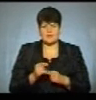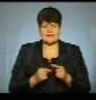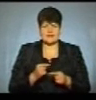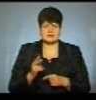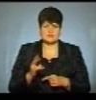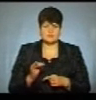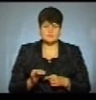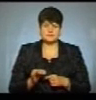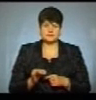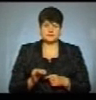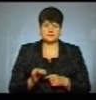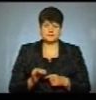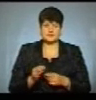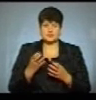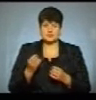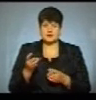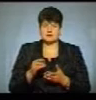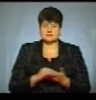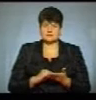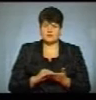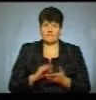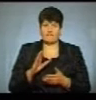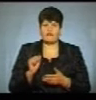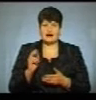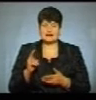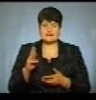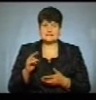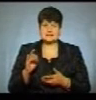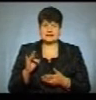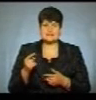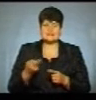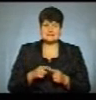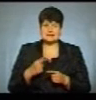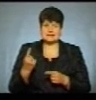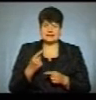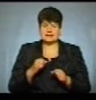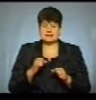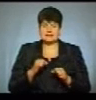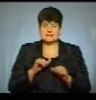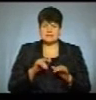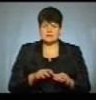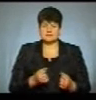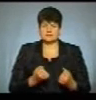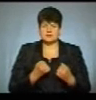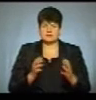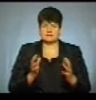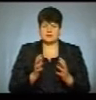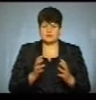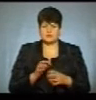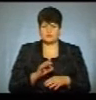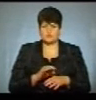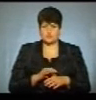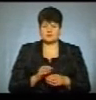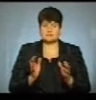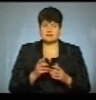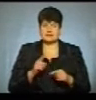наслідки. Ще раз зазначаю, що вакцинація – це єдиний засіб вберегтися від даної хвороби, вберегти своїх